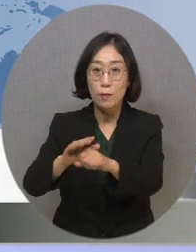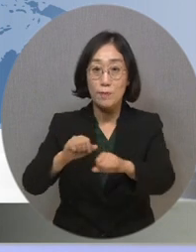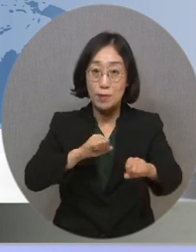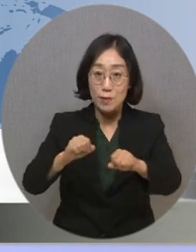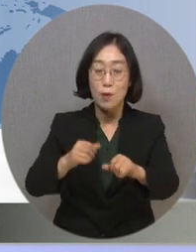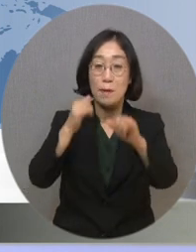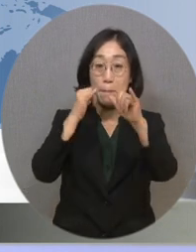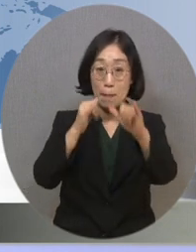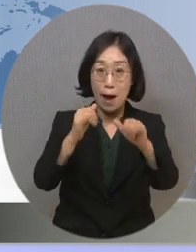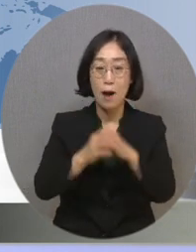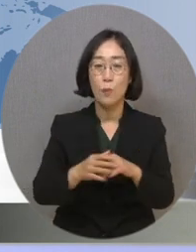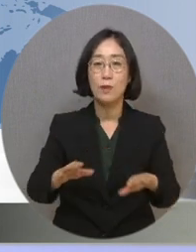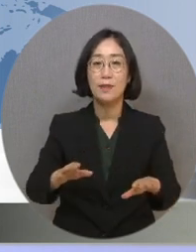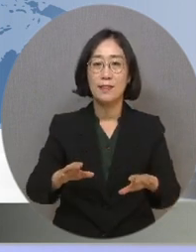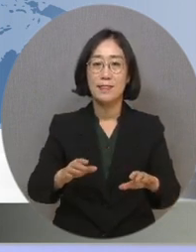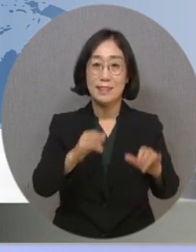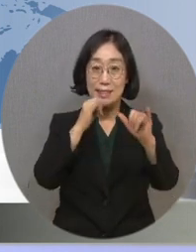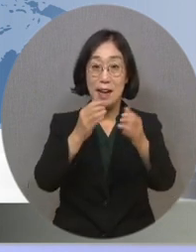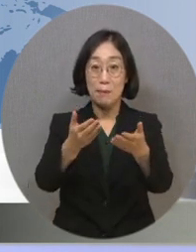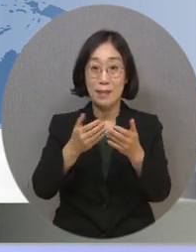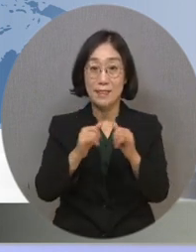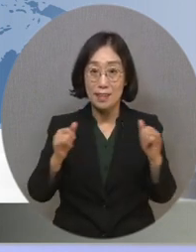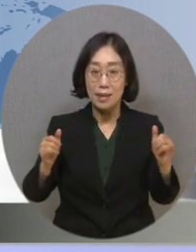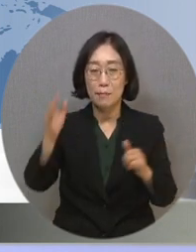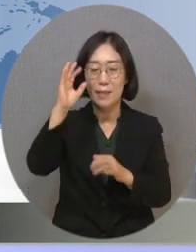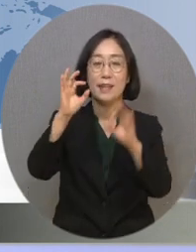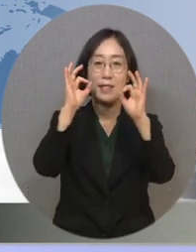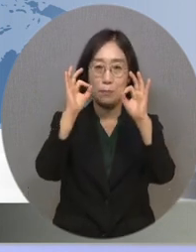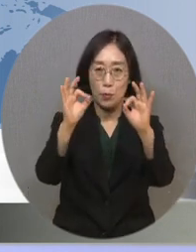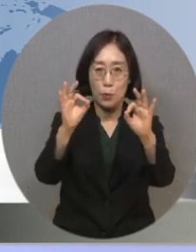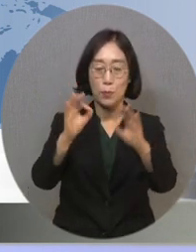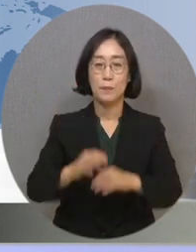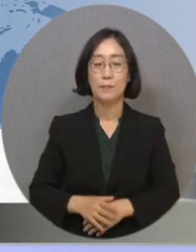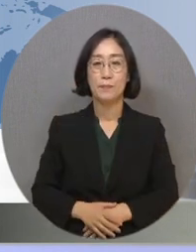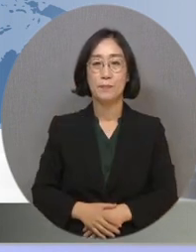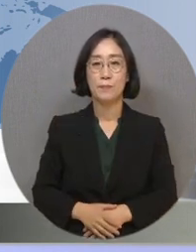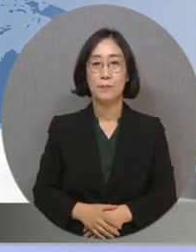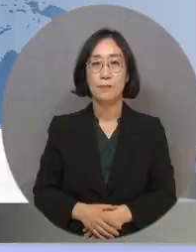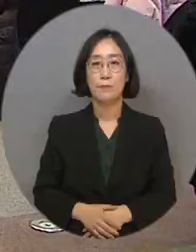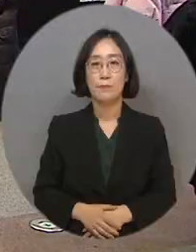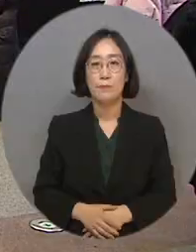시상식, 올해 수상자들의 이야기를 김은별 기자가 전합니다.